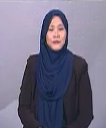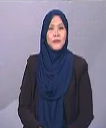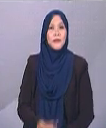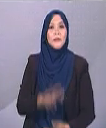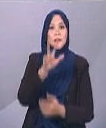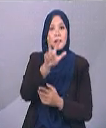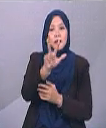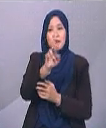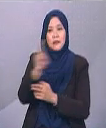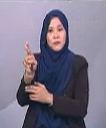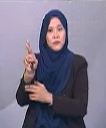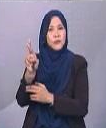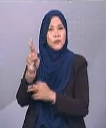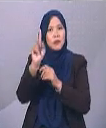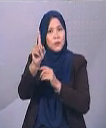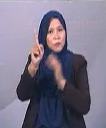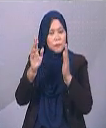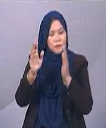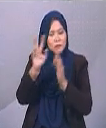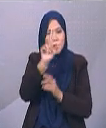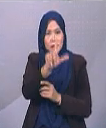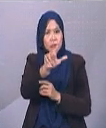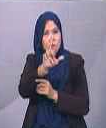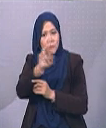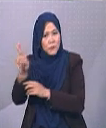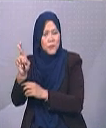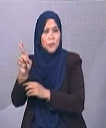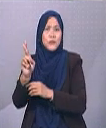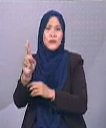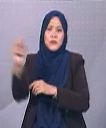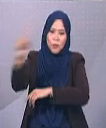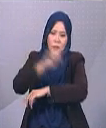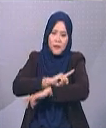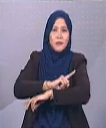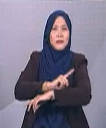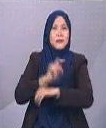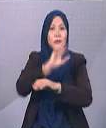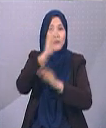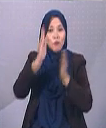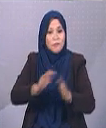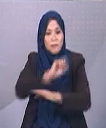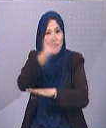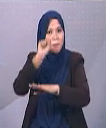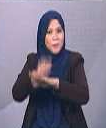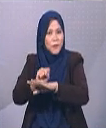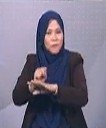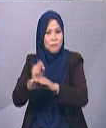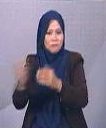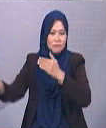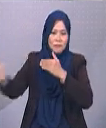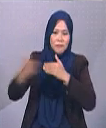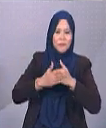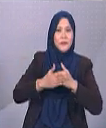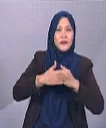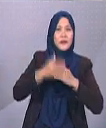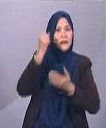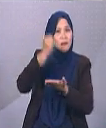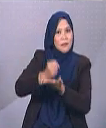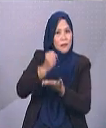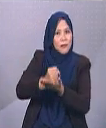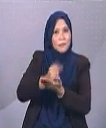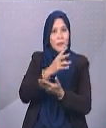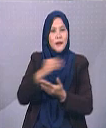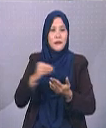Seramai 3,000 orang sehari warga Malaysia di Singapura pulang ke negara ini melalui pintu masuk Kompleks Immigration, Custom